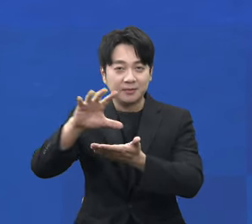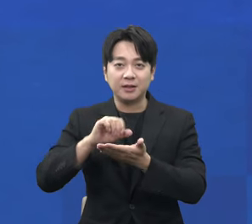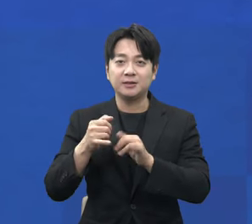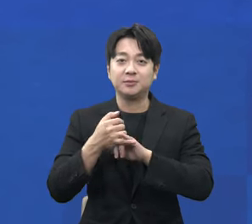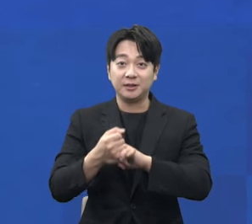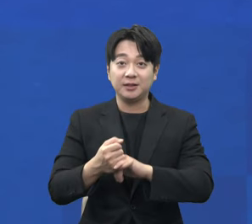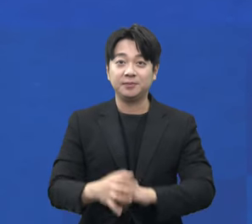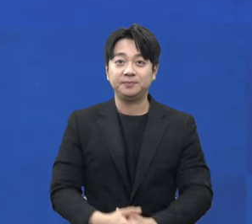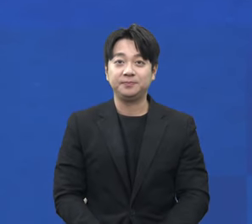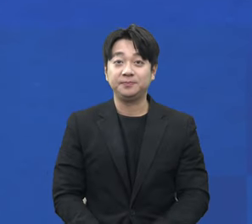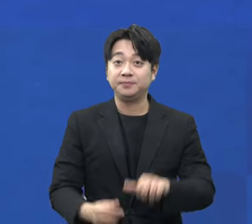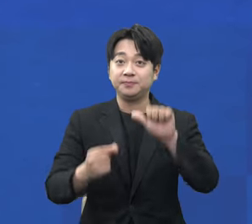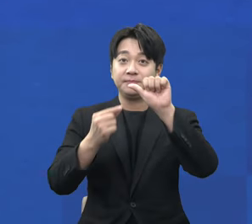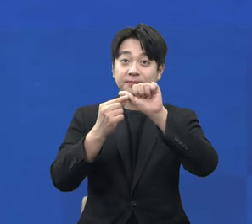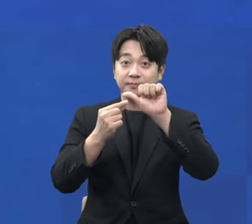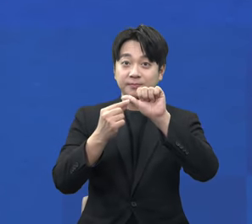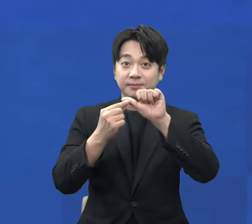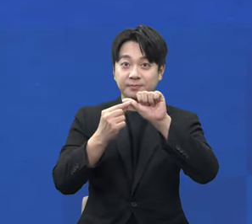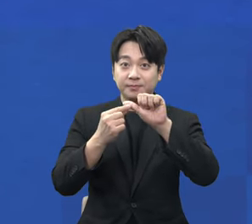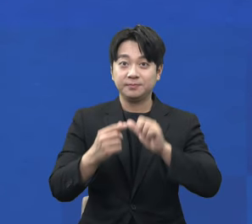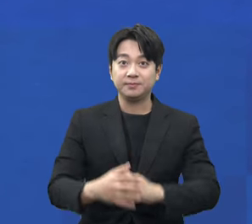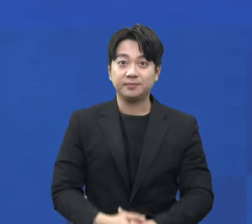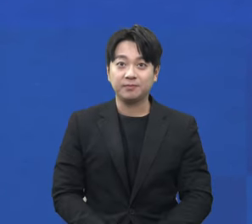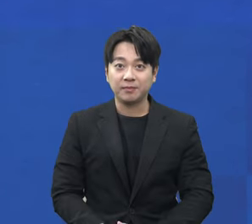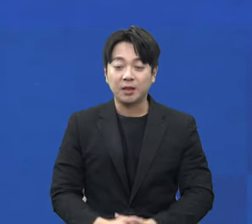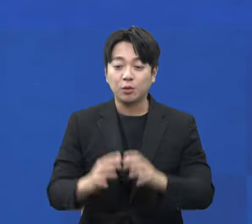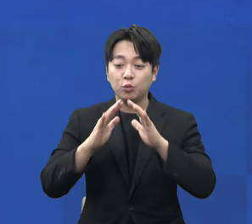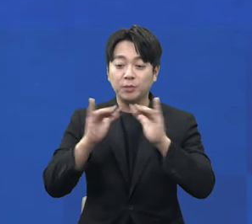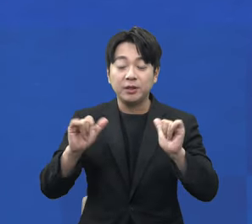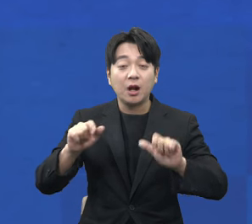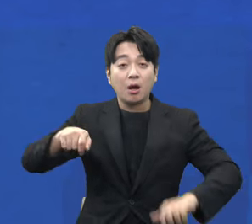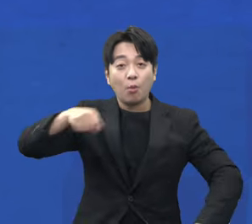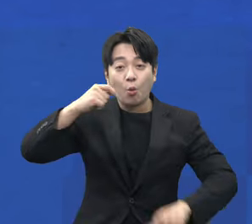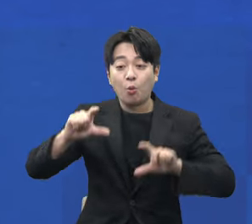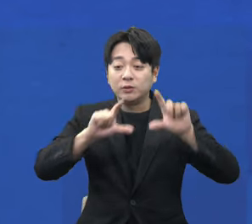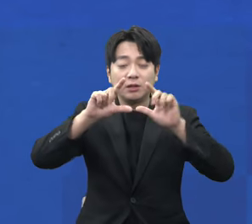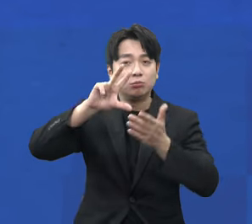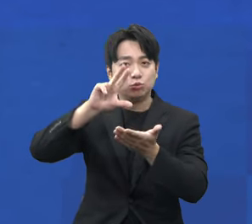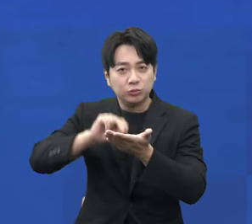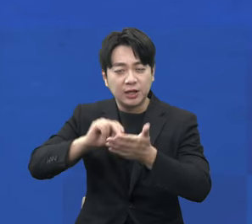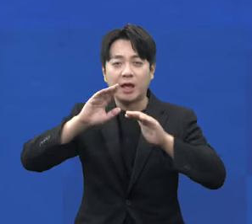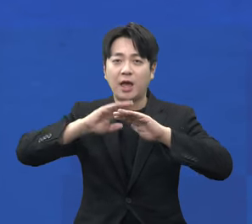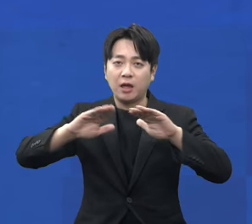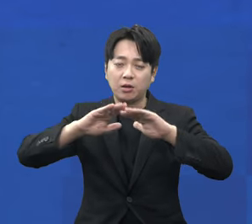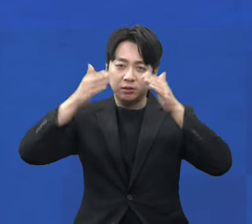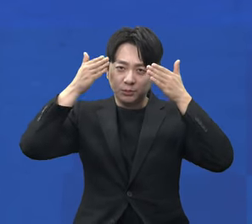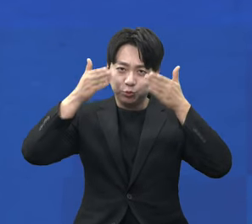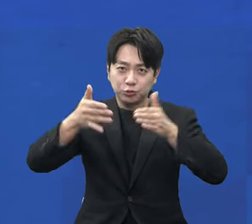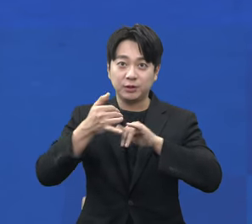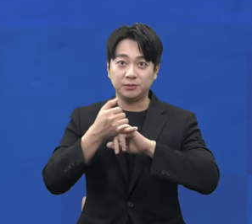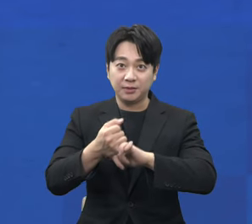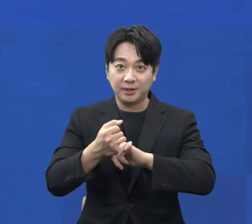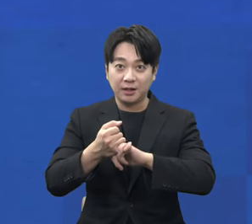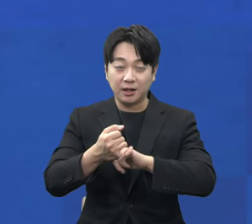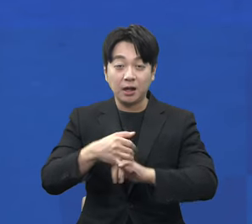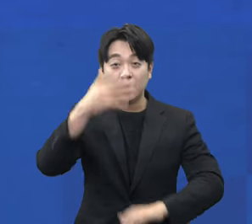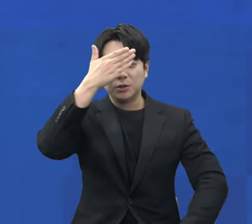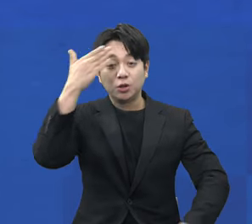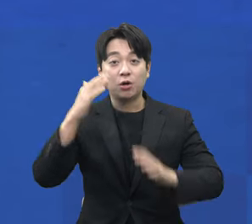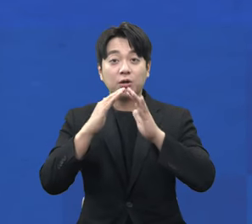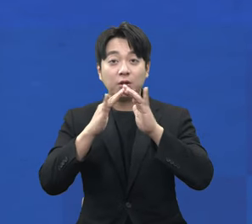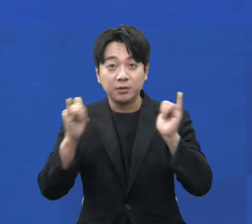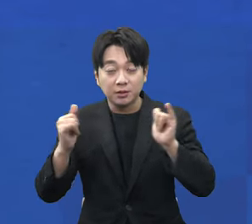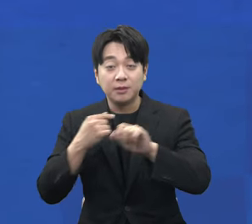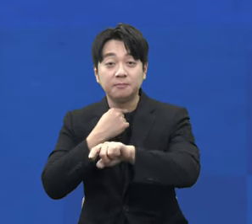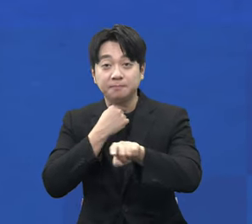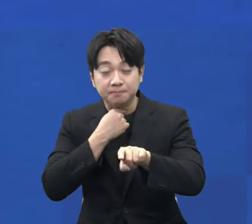다섯째, 실용적 먹사니즘을 실현하겠습니다. 각기 다른 상황에 청년층의 수요와 니즈의